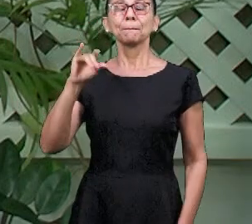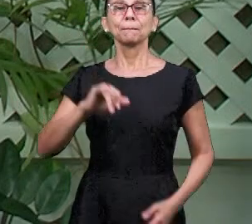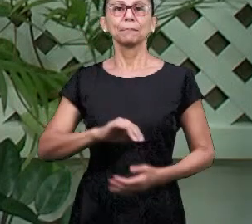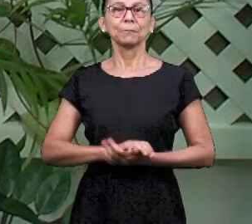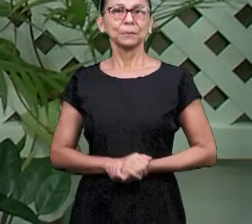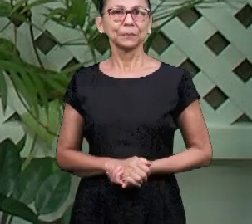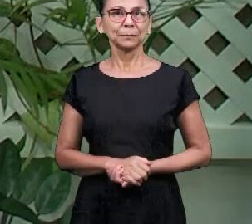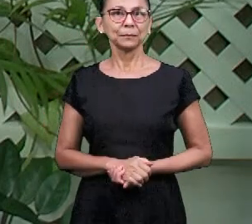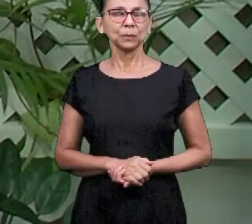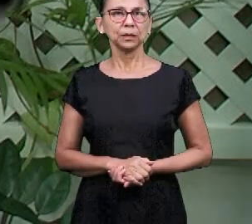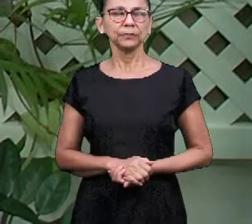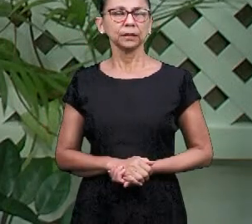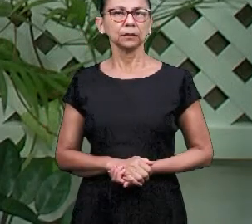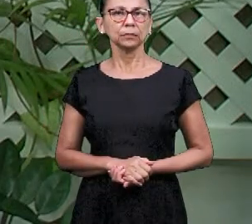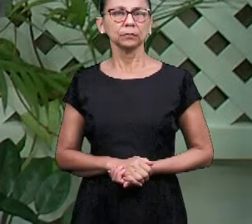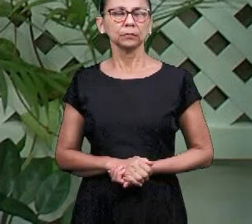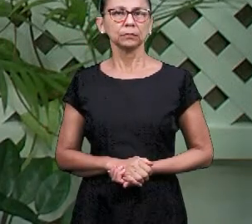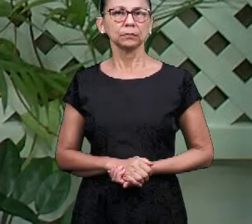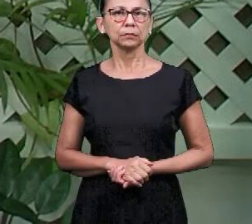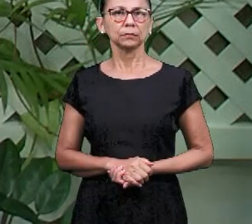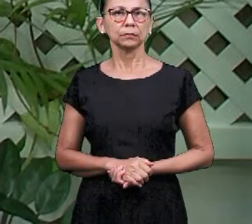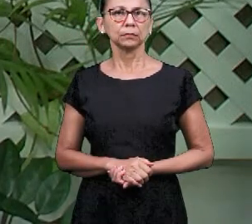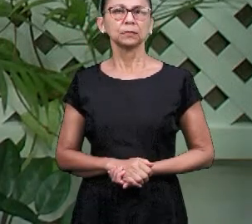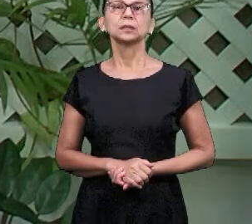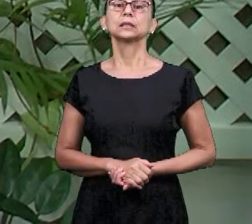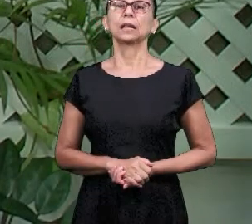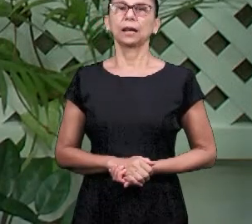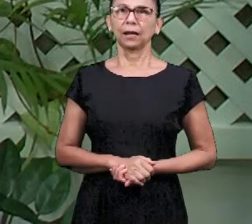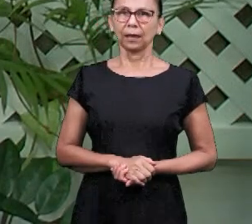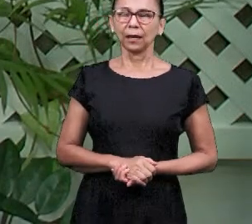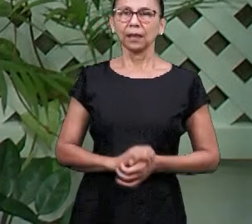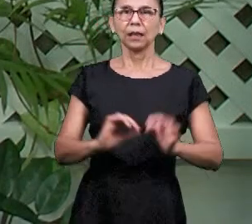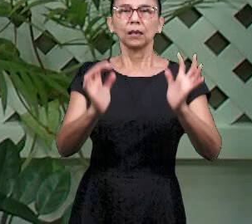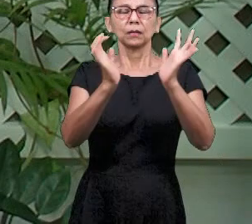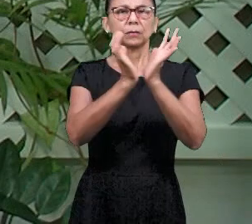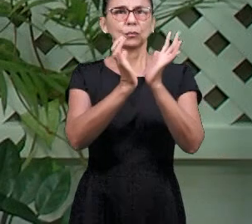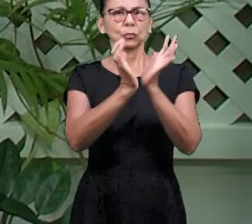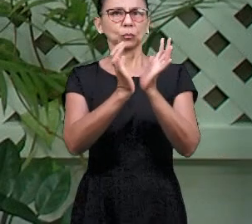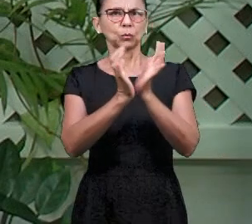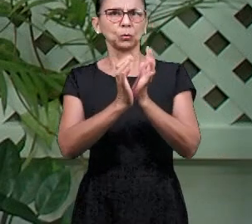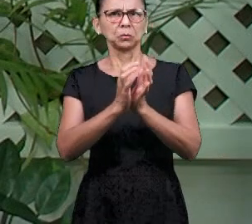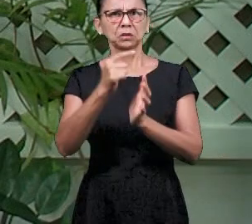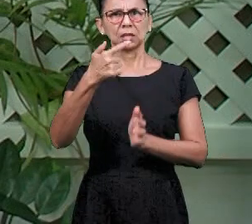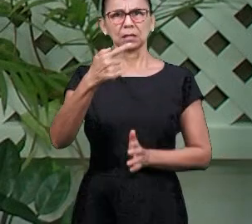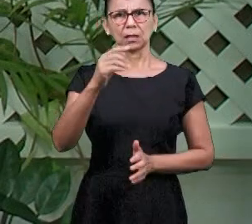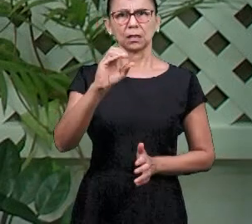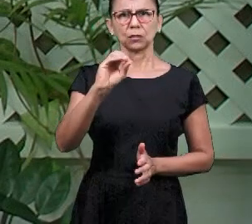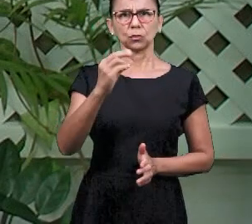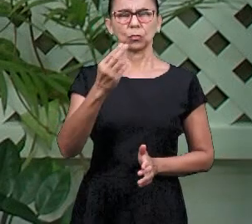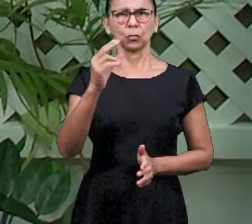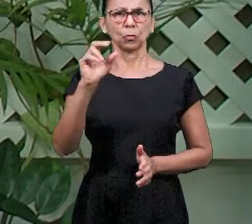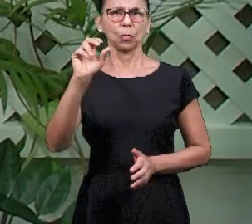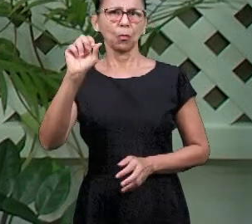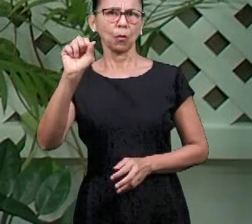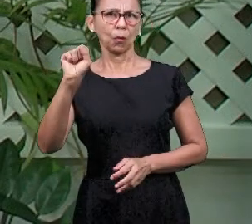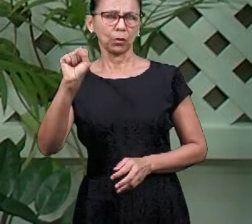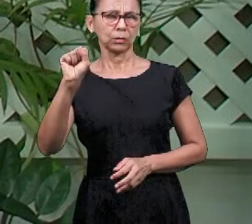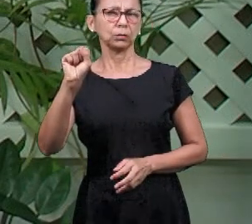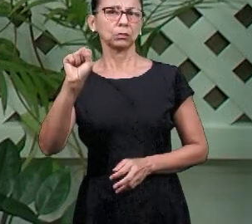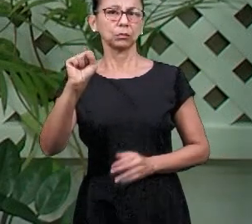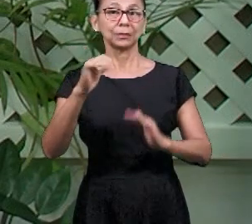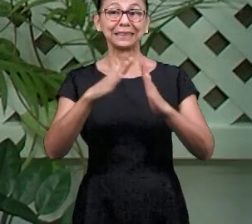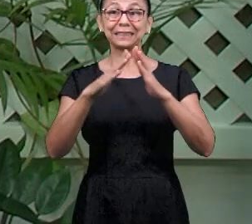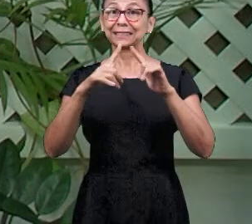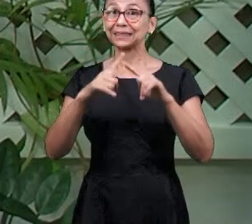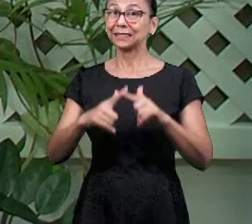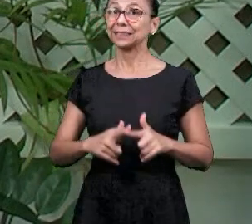fin, après beaucoup de richesses que nous allons voir dans le texte, et beaucoup nous ont envoyé, je suis émerveillé avec tout